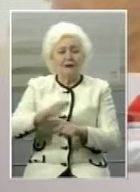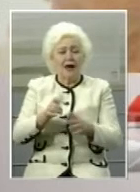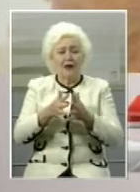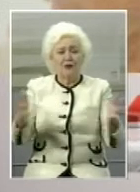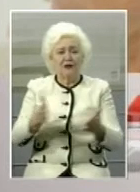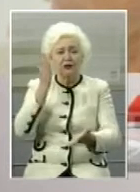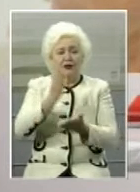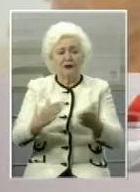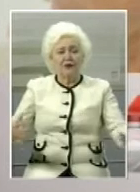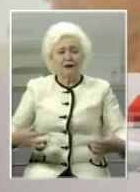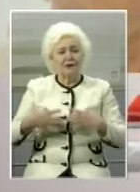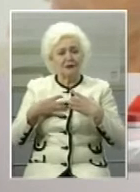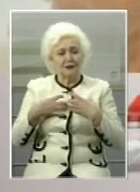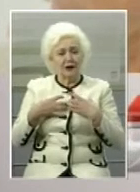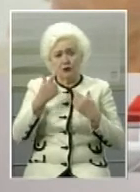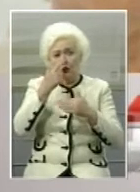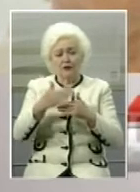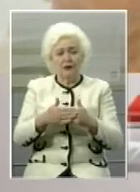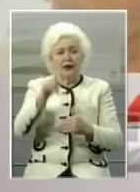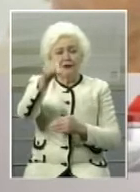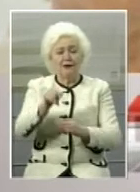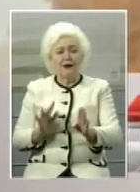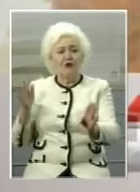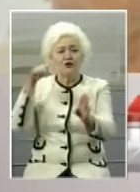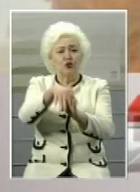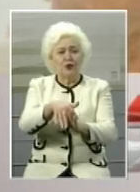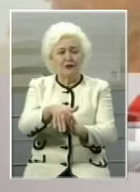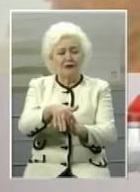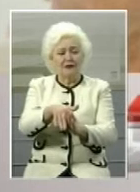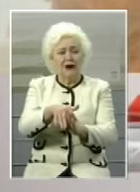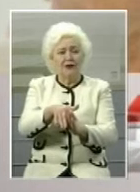являються загрозливими для вторгнення